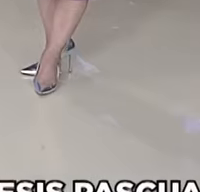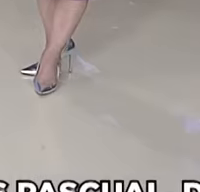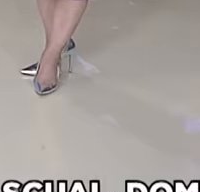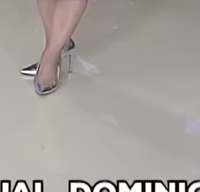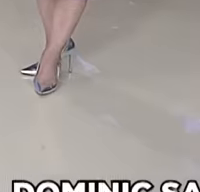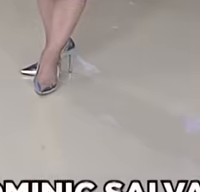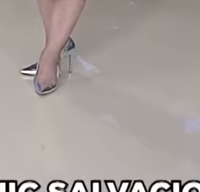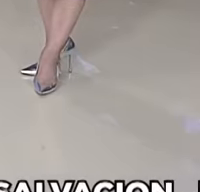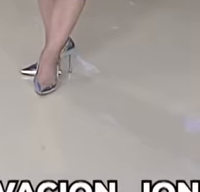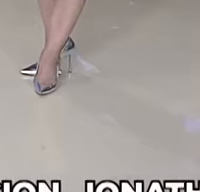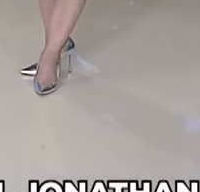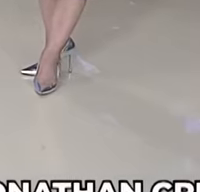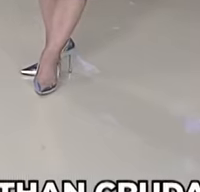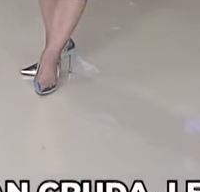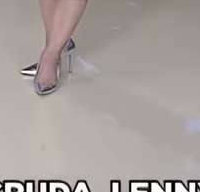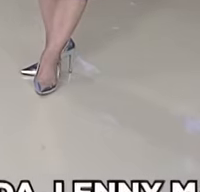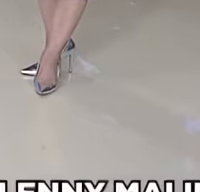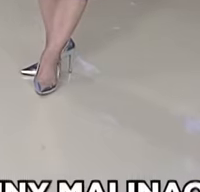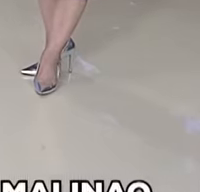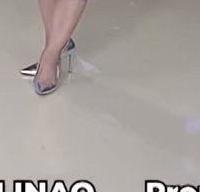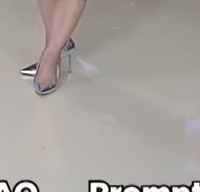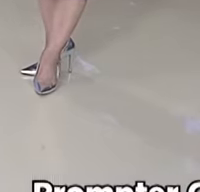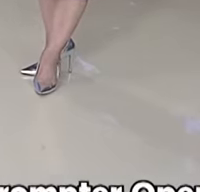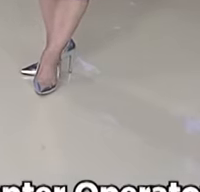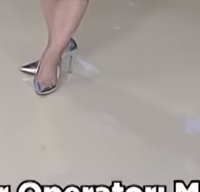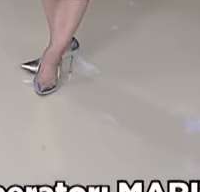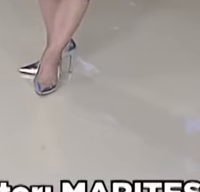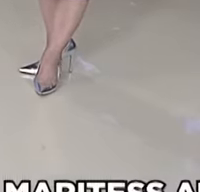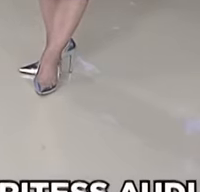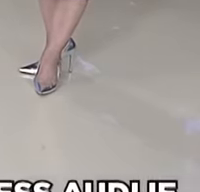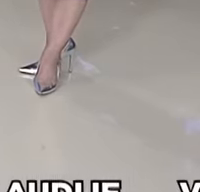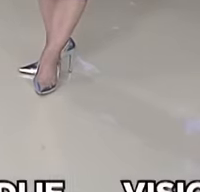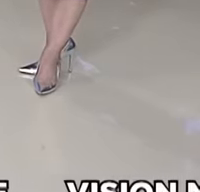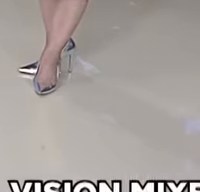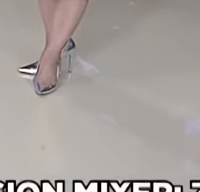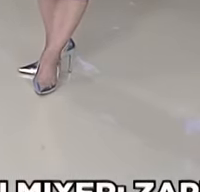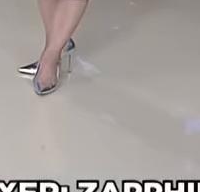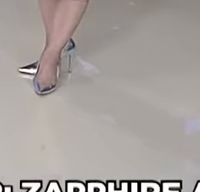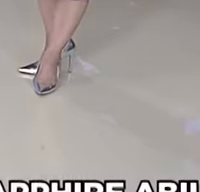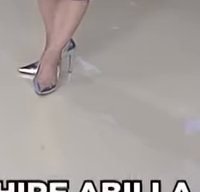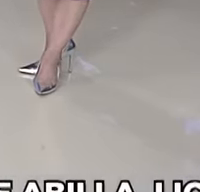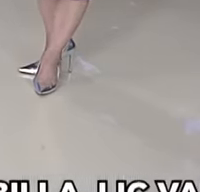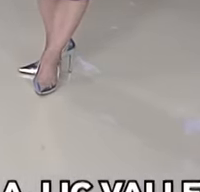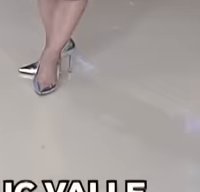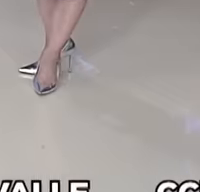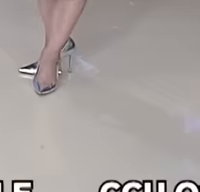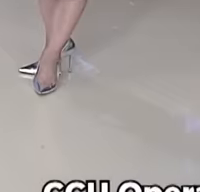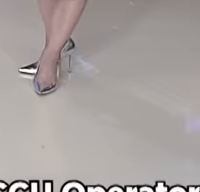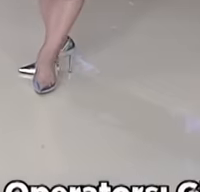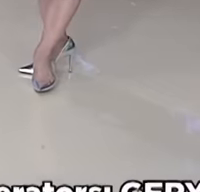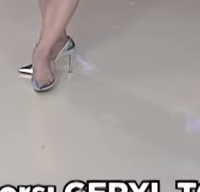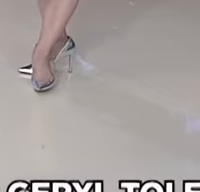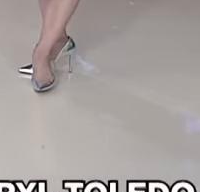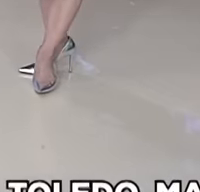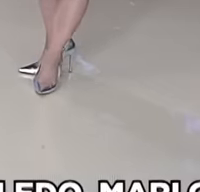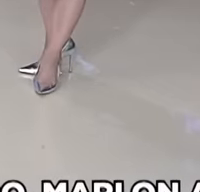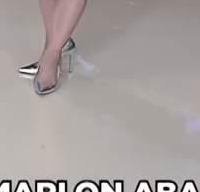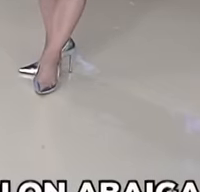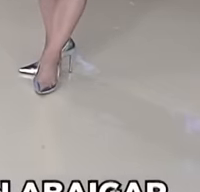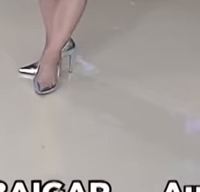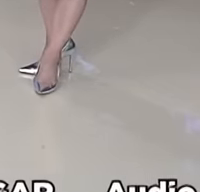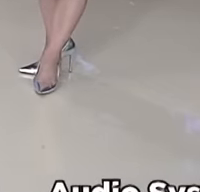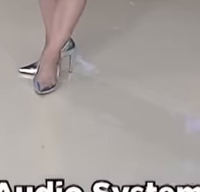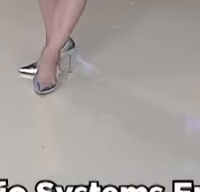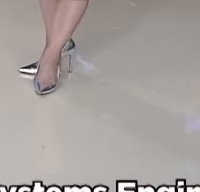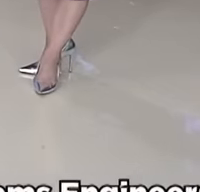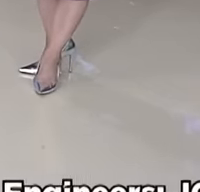Nagdadalawang isip na nga ako eh. Parang mag-change na ako ng mind. Para makapagdasal na lang dito sa baba. Oo, ganyan. O, paano? Sa baba,